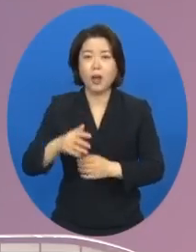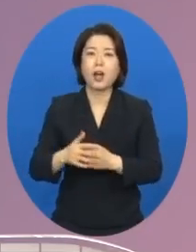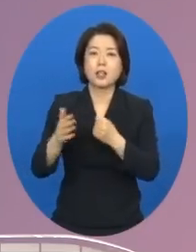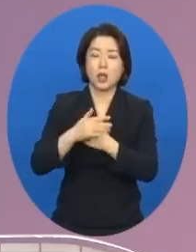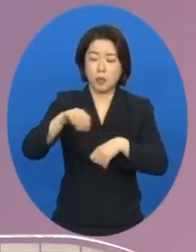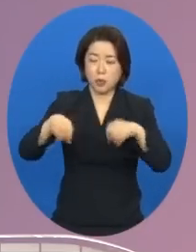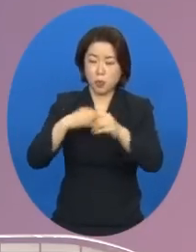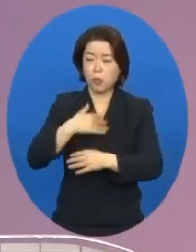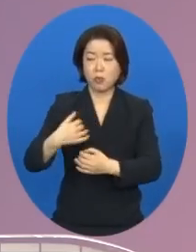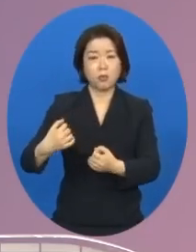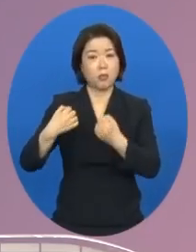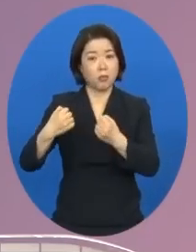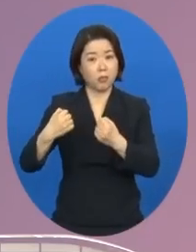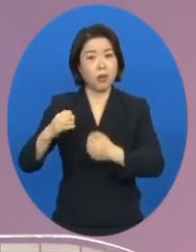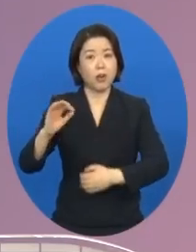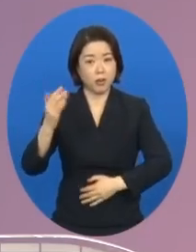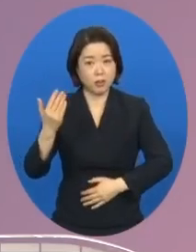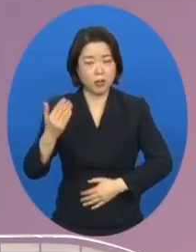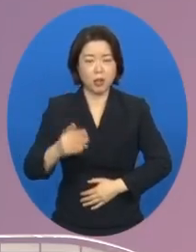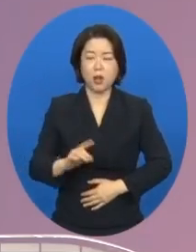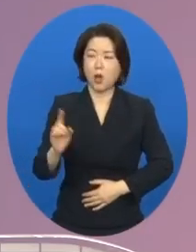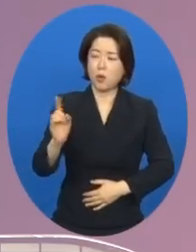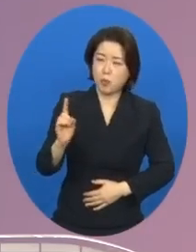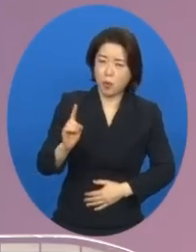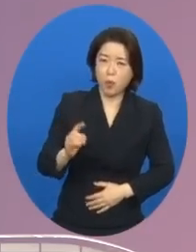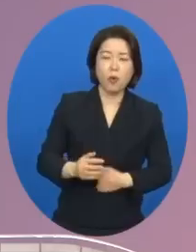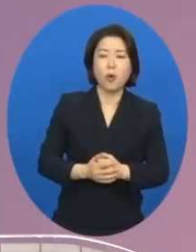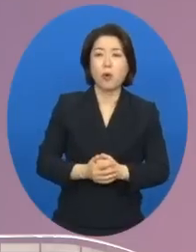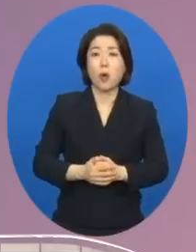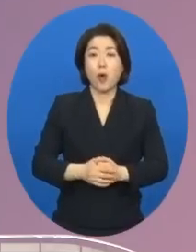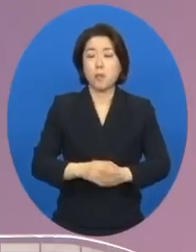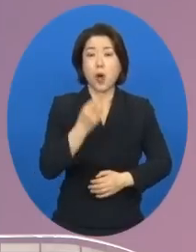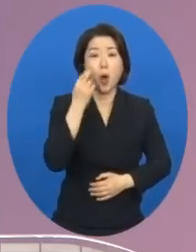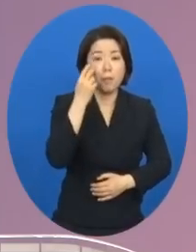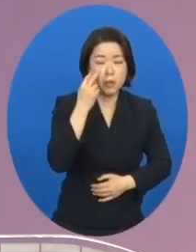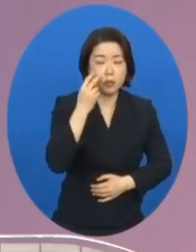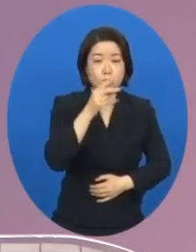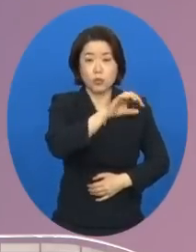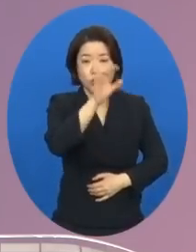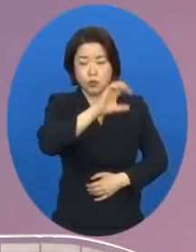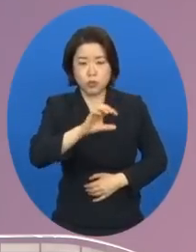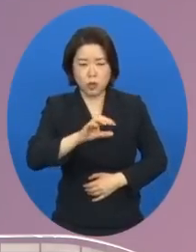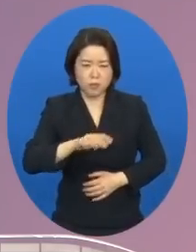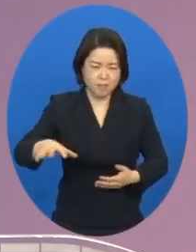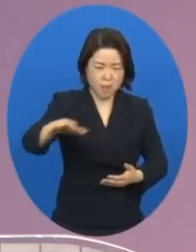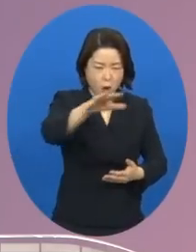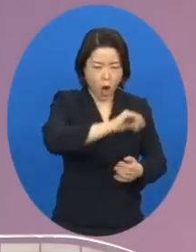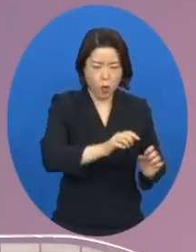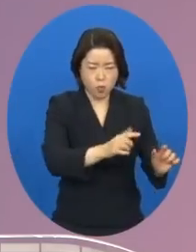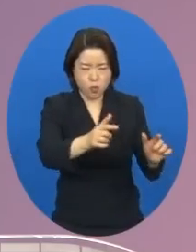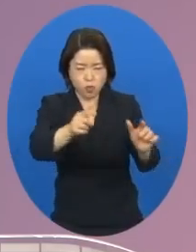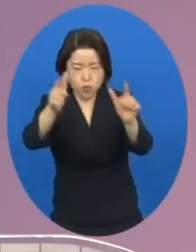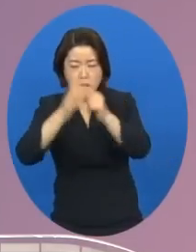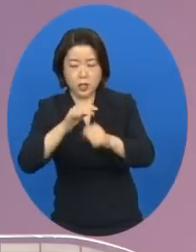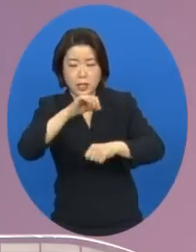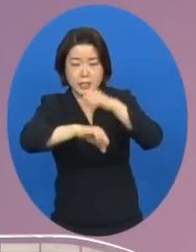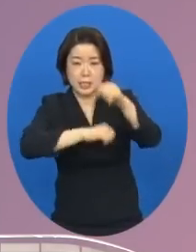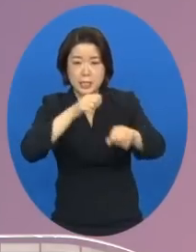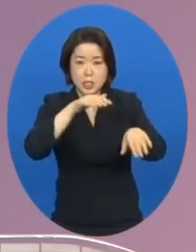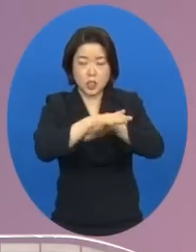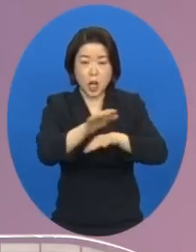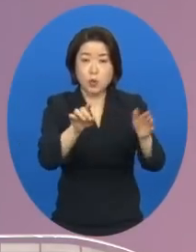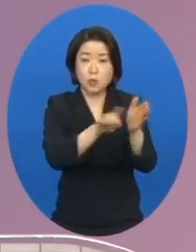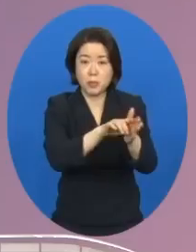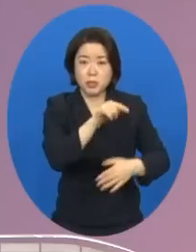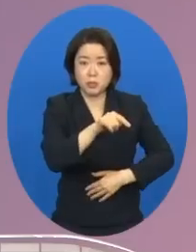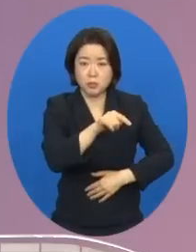오히려 건강을 지킬 수가 있었던 거죠. 무엇보다 미국과 유럽을 휩쓸었던 자유주의 신학의 물결에서 성경